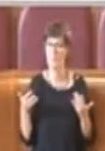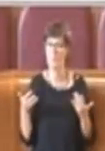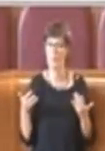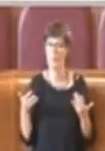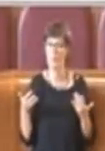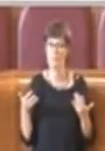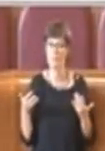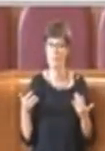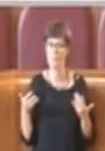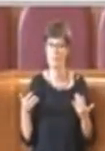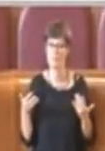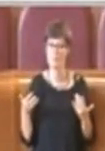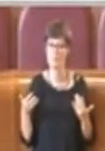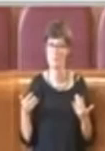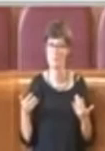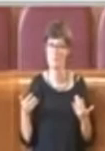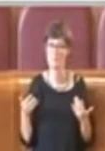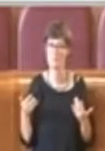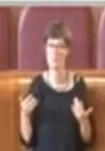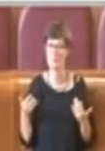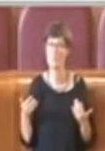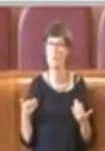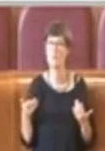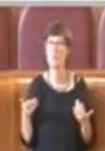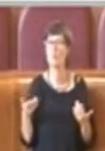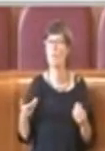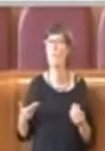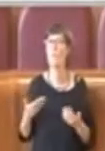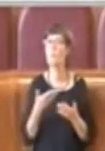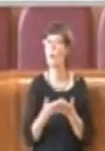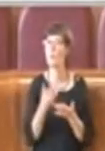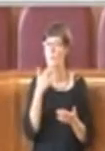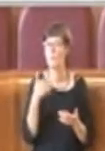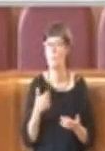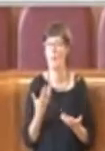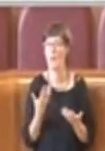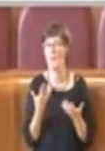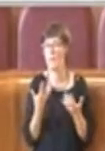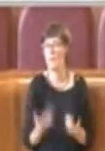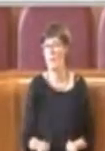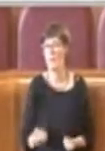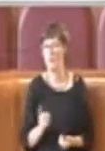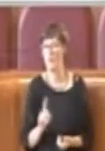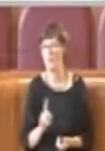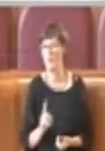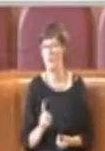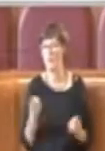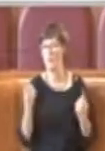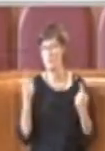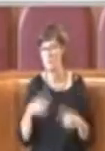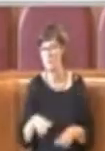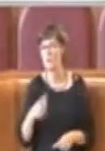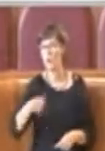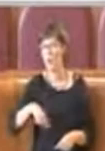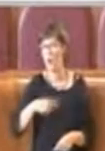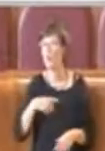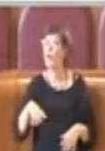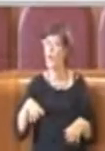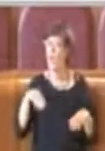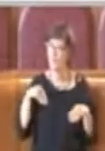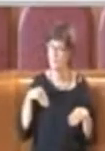accoglibile, la proposta per i motivi che ho appena spiegato, per cui di fatto ci asterremo proprio perché ecco, non siamo contrari al